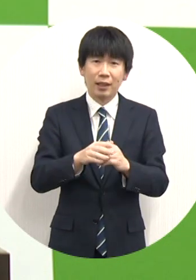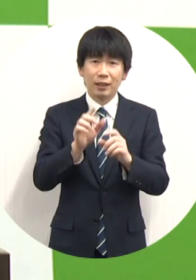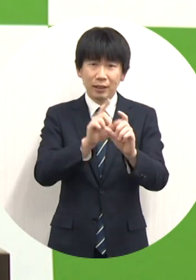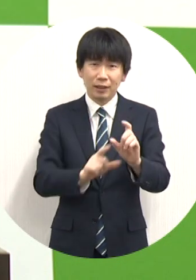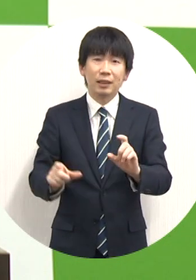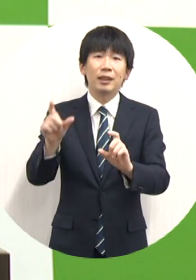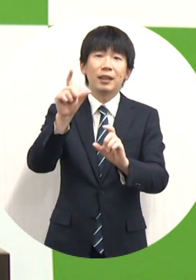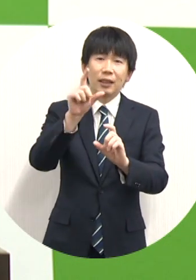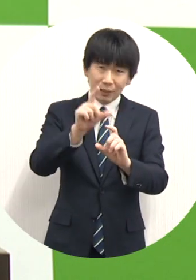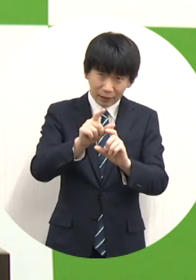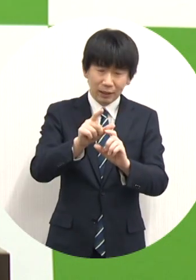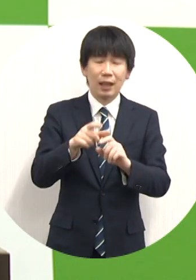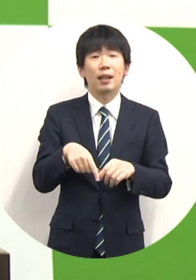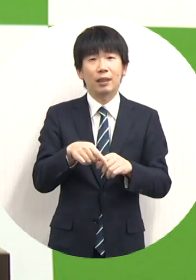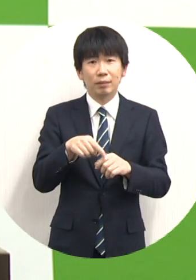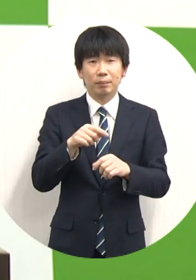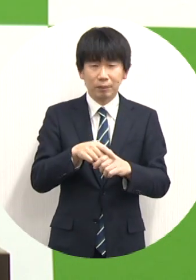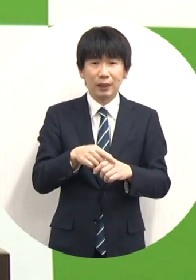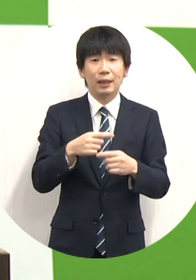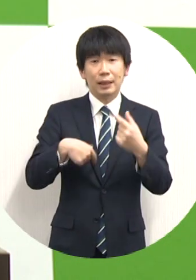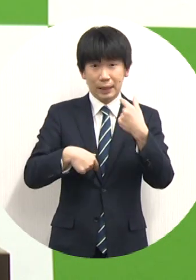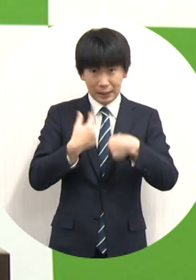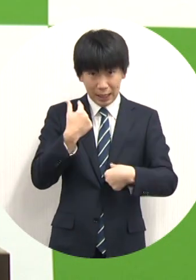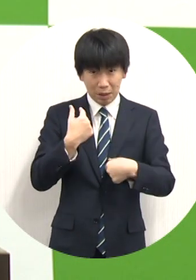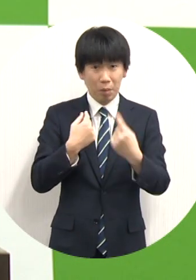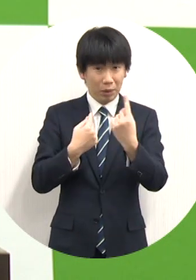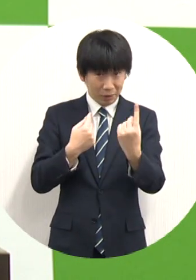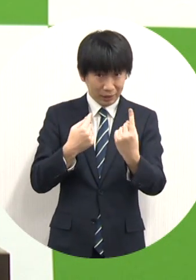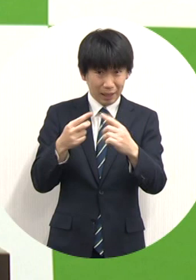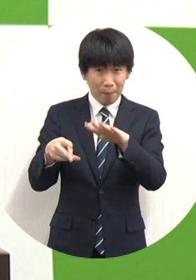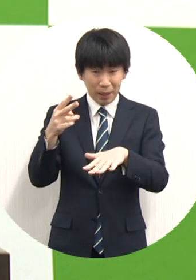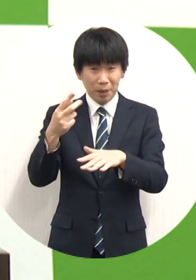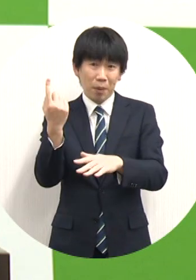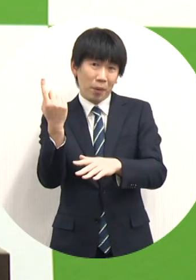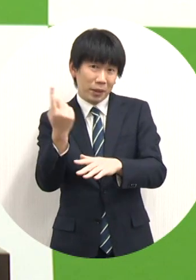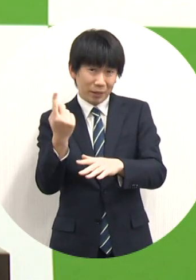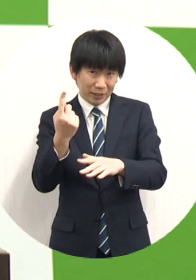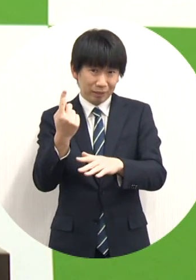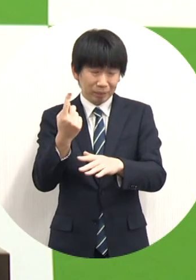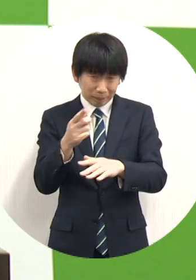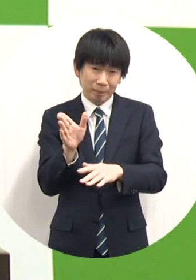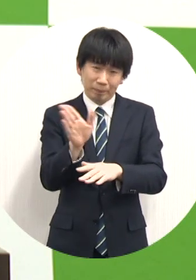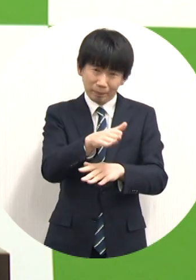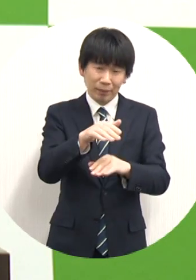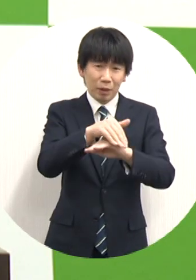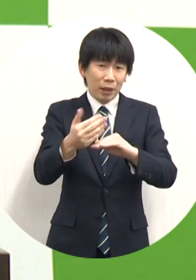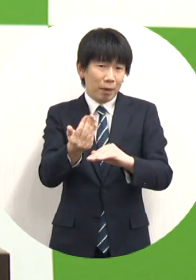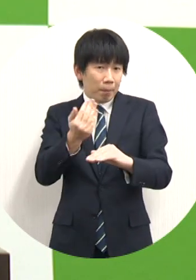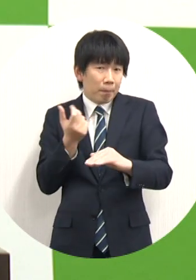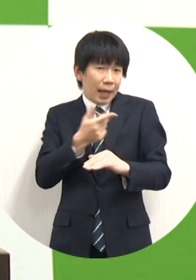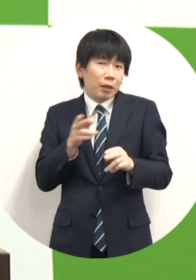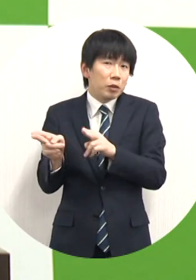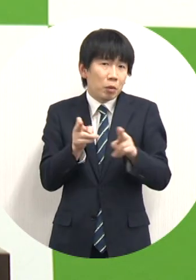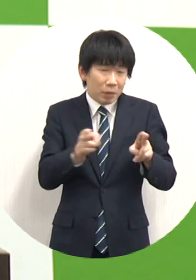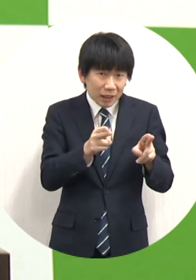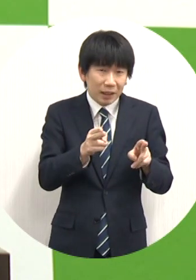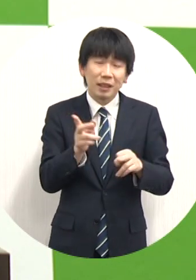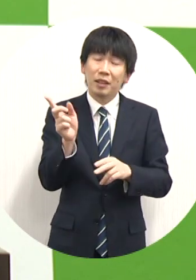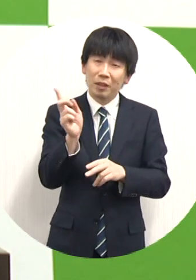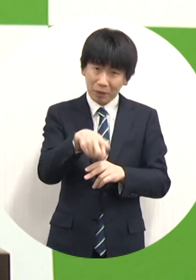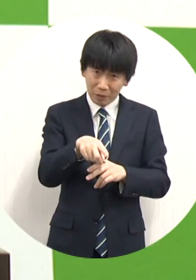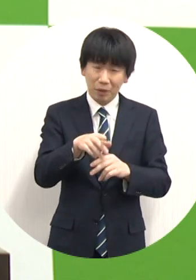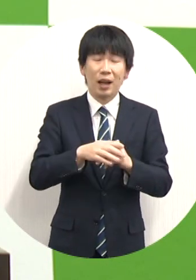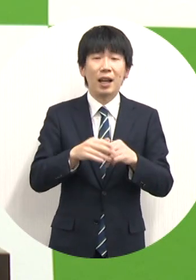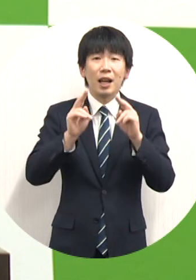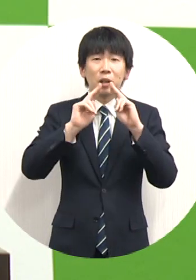も見据え児童生徒1人1台のパソコン整備の前倒しやアーティスト動画配信プロジェ人